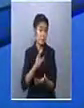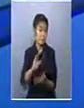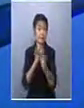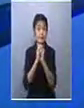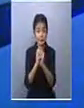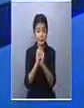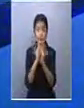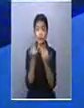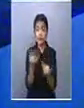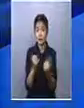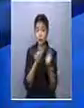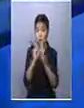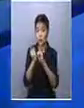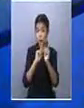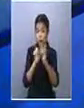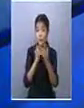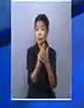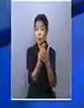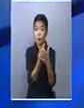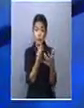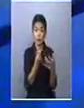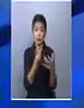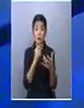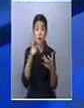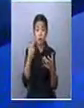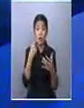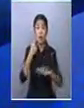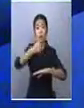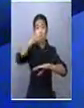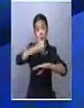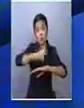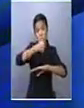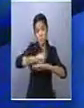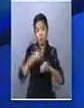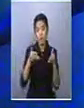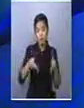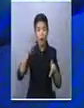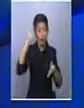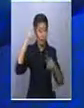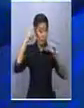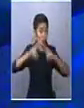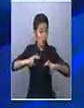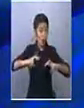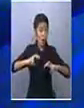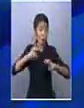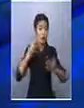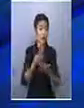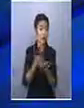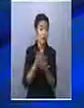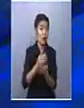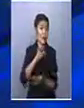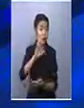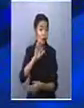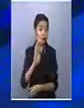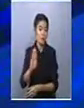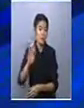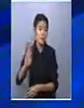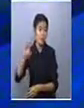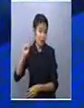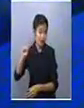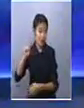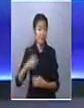ค่ะจากทางด้านของคุณธนวัฒน์ปัจฉิมกุลนะคะผู้อำนวยการอาวุโสฝ่ายวิเคราะห์หลักทรัพย์ต่างประเทศจาก DBS Vickers ประเทศไทยค่ะสวัสดีค่